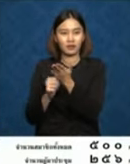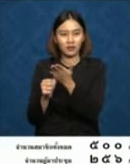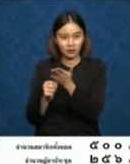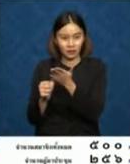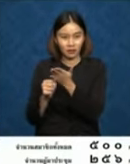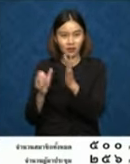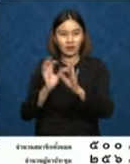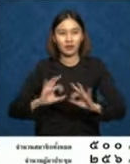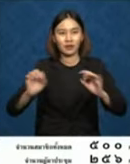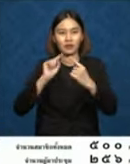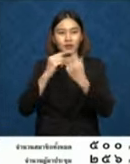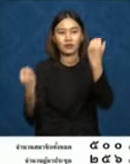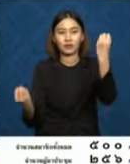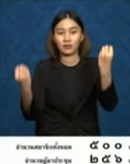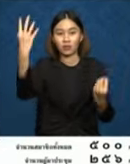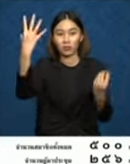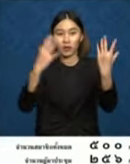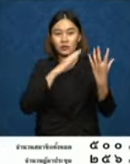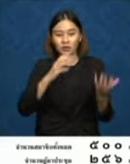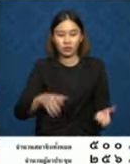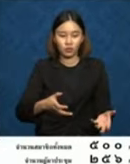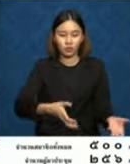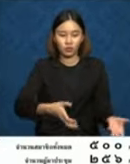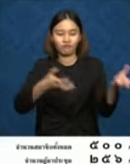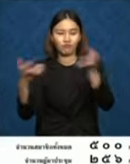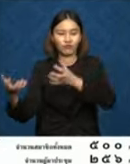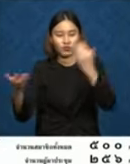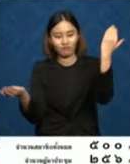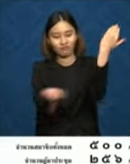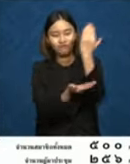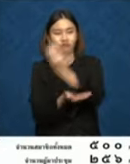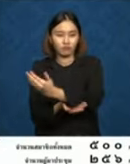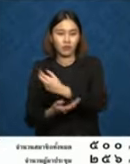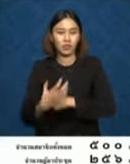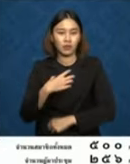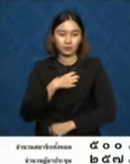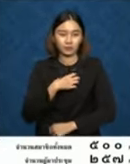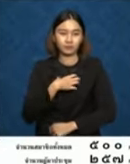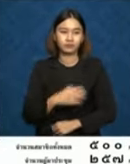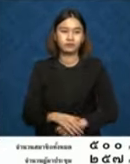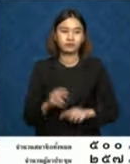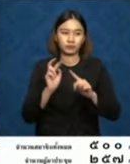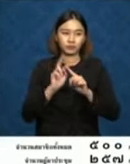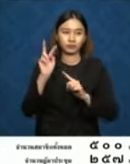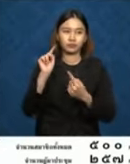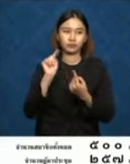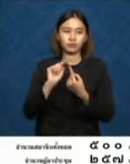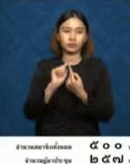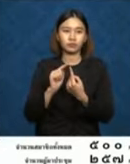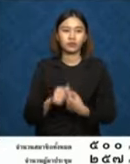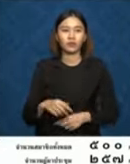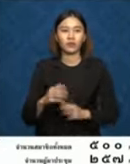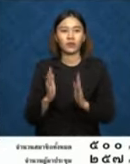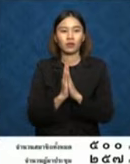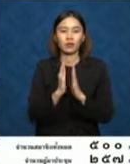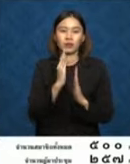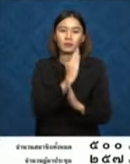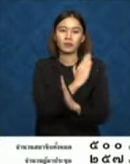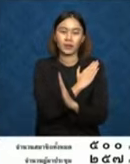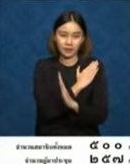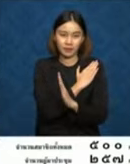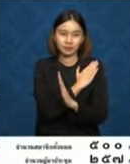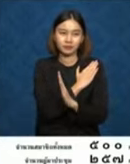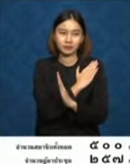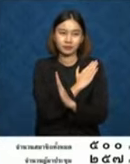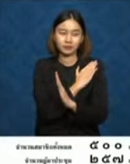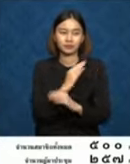ครับโดยเฉพาะต้นไม้นะครับถ้ารื้อออกได้ก็ให้รื้อออกนะครับเรื่องที่2นะครับได้รับเรื่องร้องเรียนจากพระครูปลัดวีรยุทธน